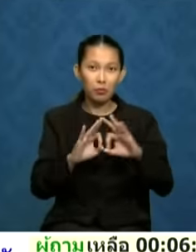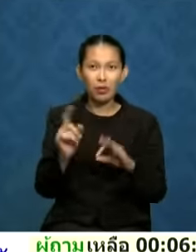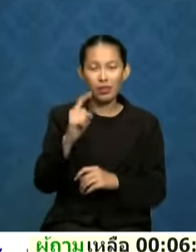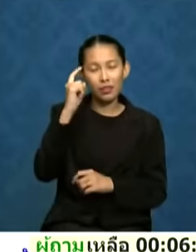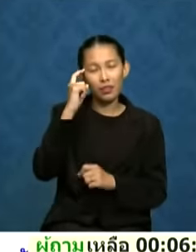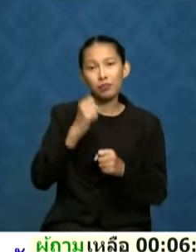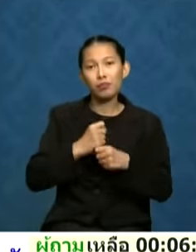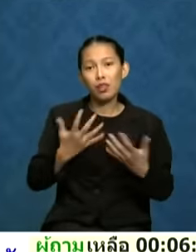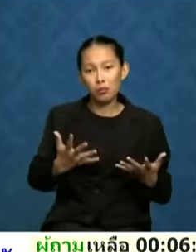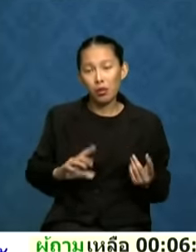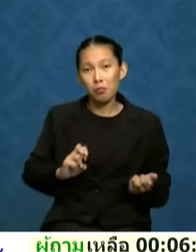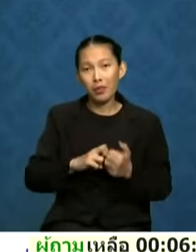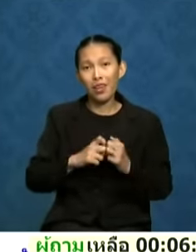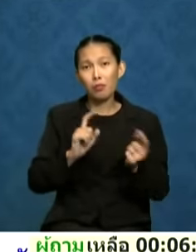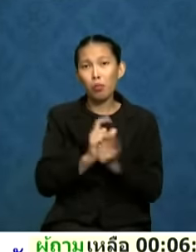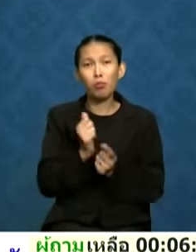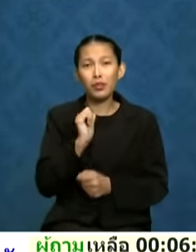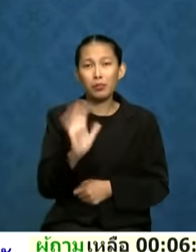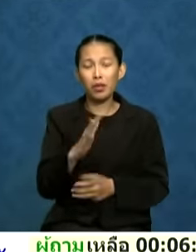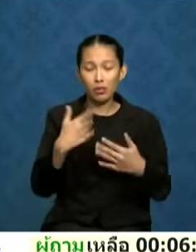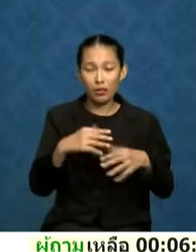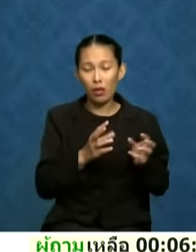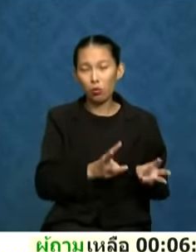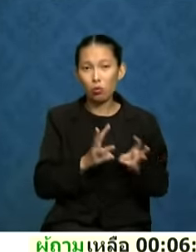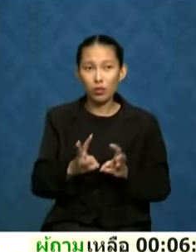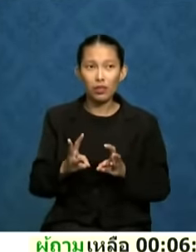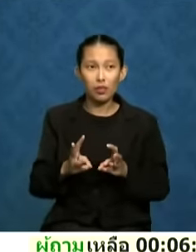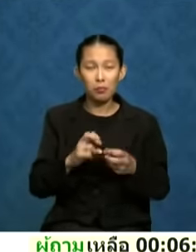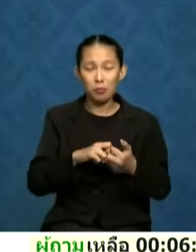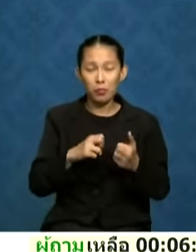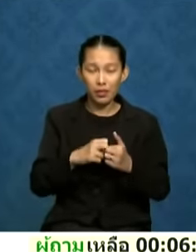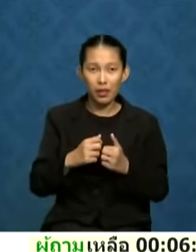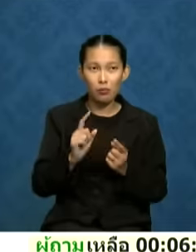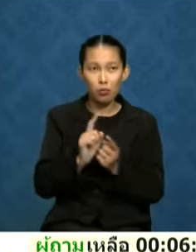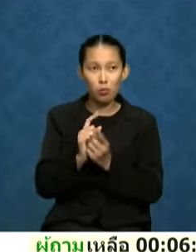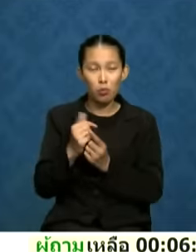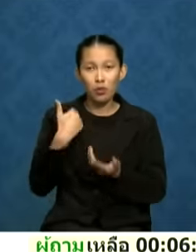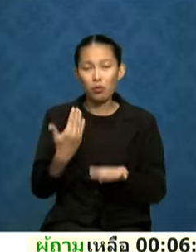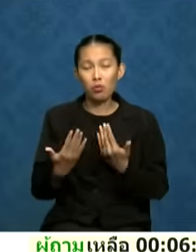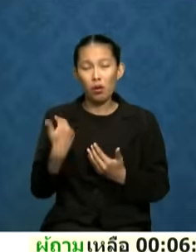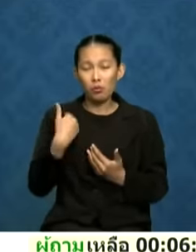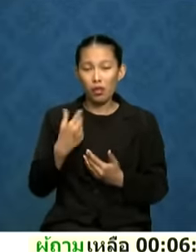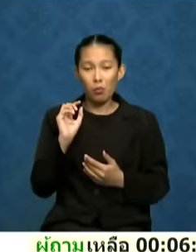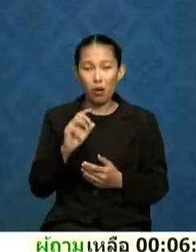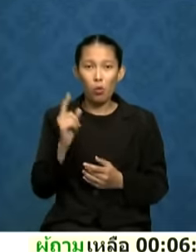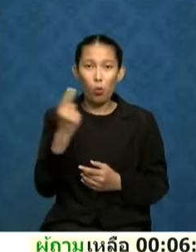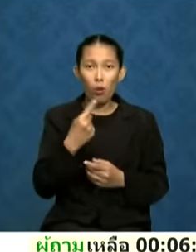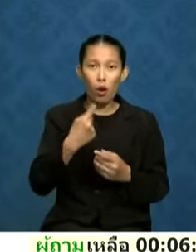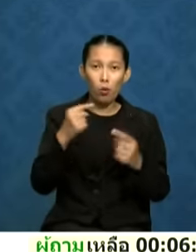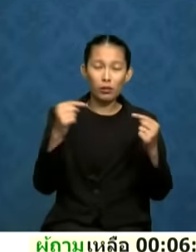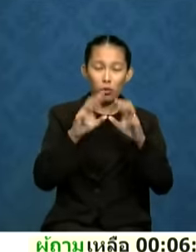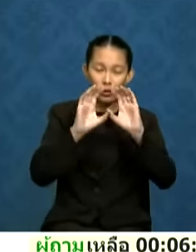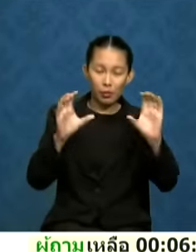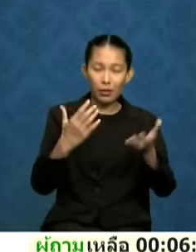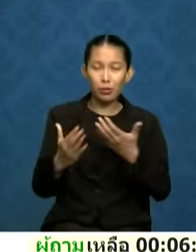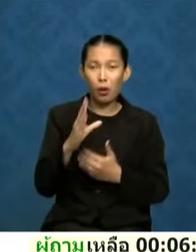ทำยงไรอย่าให้มันเกิดขึ้อีกแล้มาช่วยกันดมาตรการณในการเกิดขึ้นมากกวาจะเอาปเด็ี้มาใช้ในการโจมตีรัฐบาลหอประเด็นนี้ในการ